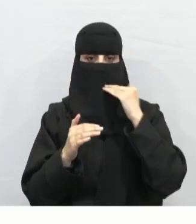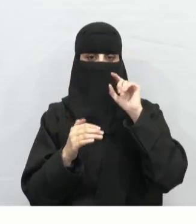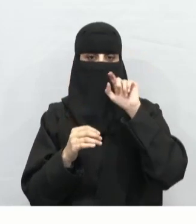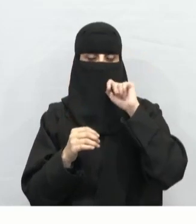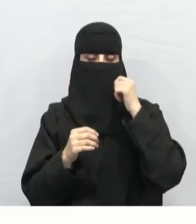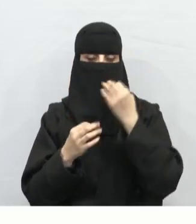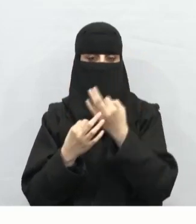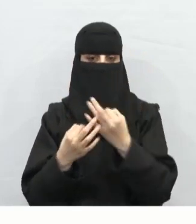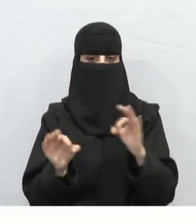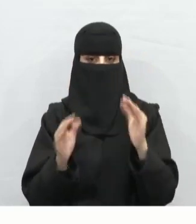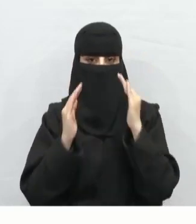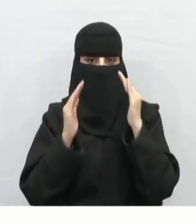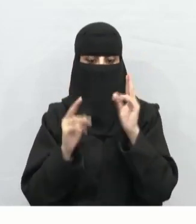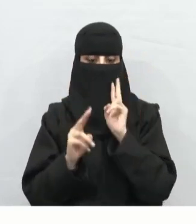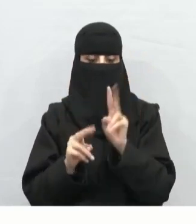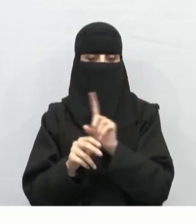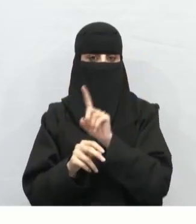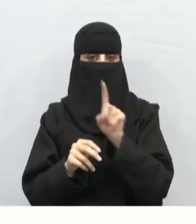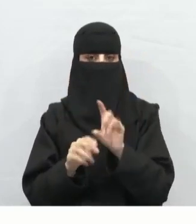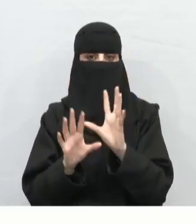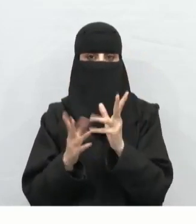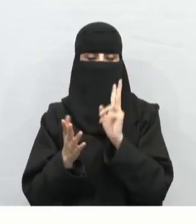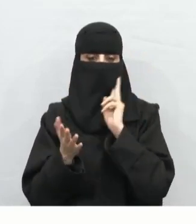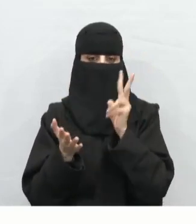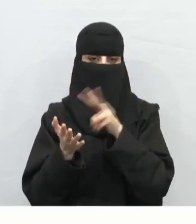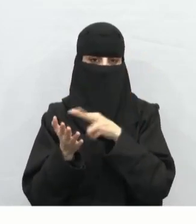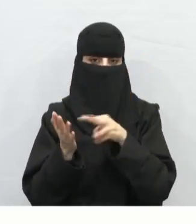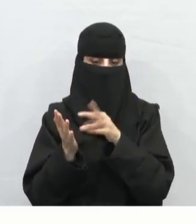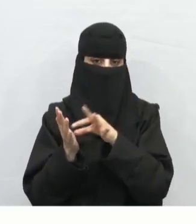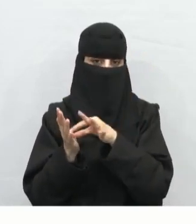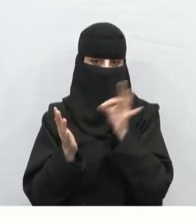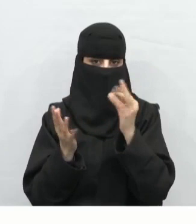ما رايكم في هذا المقطع ان نستخرج سويا